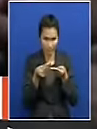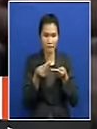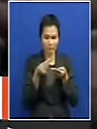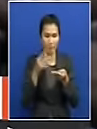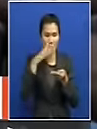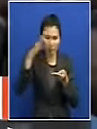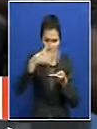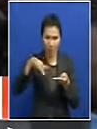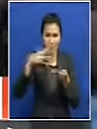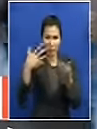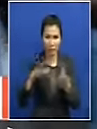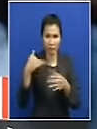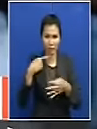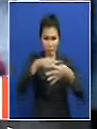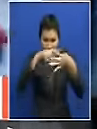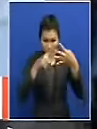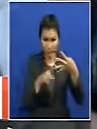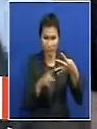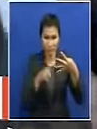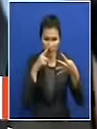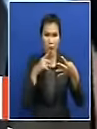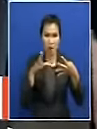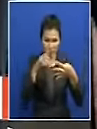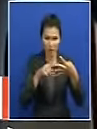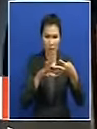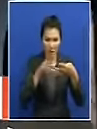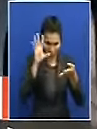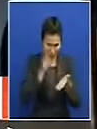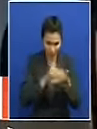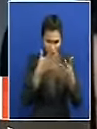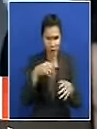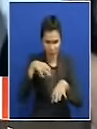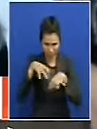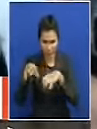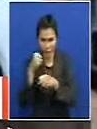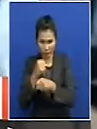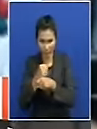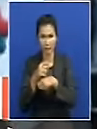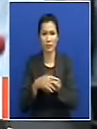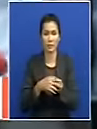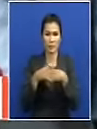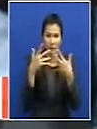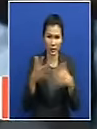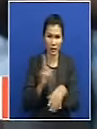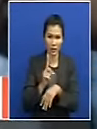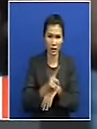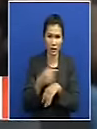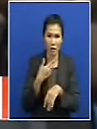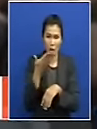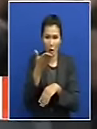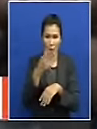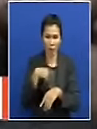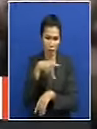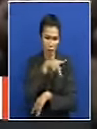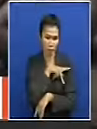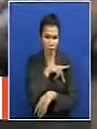พวกเราโดยเฉพาะใน4ข้อนั้นท่านรับข้อเรียกร้องและจะไปดำเนินการให้แล้วก็ส่วนเรื่องขอบรรจุพุทธศาสน